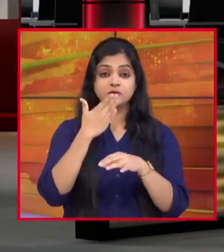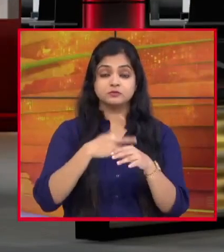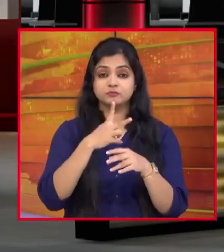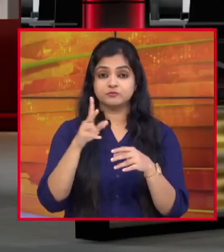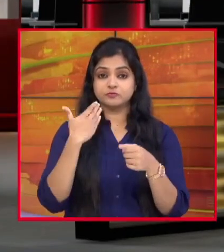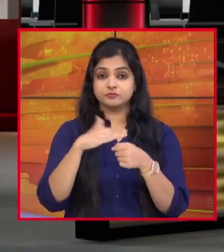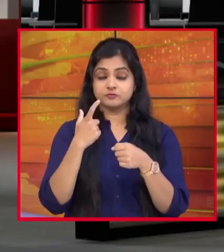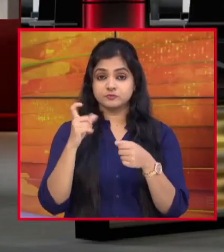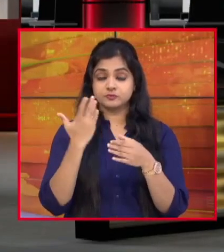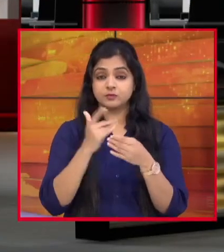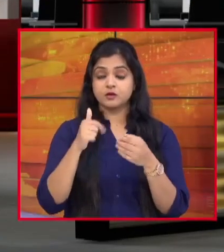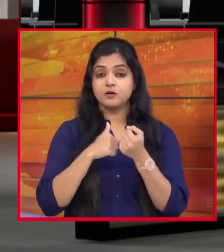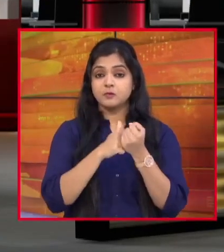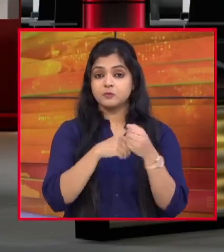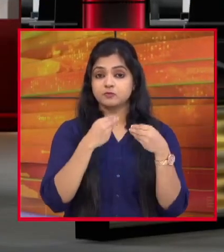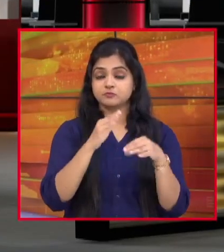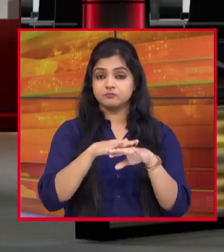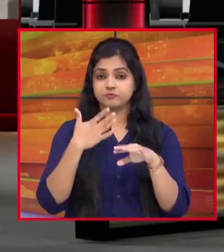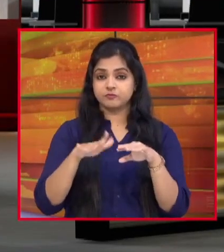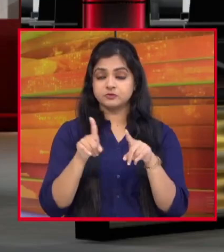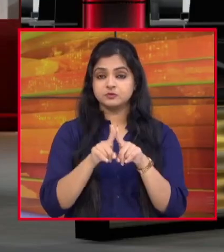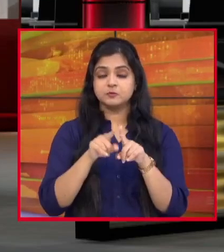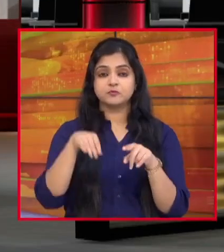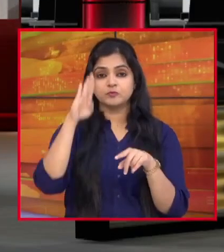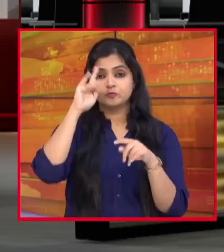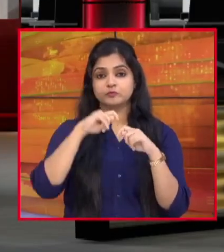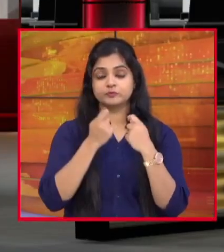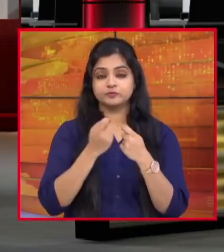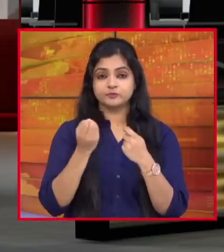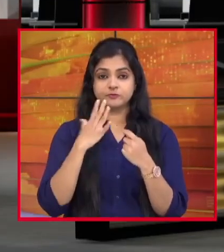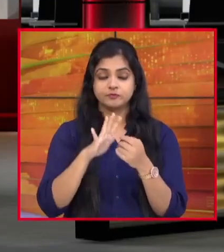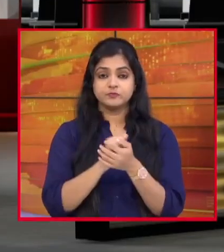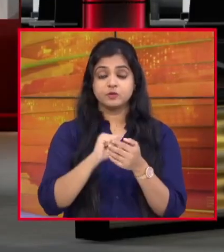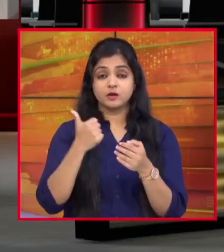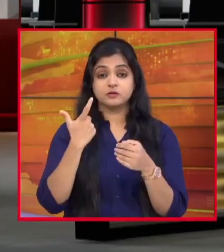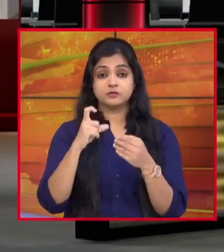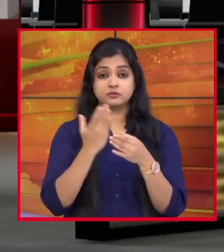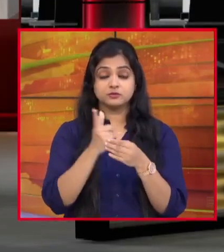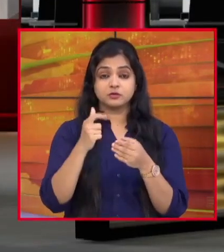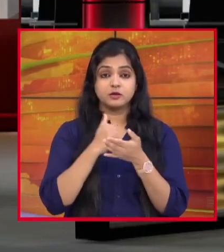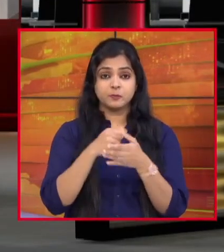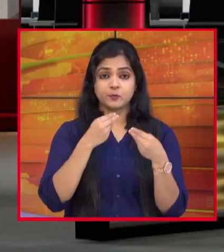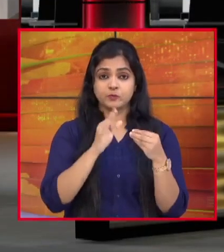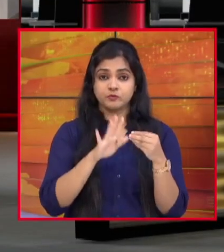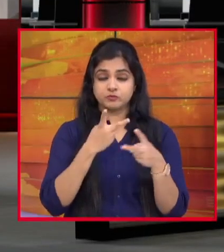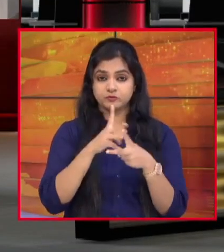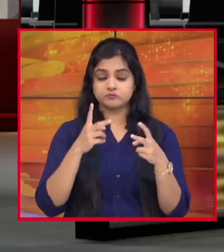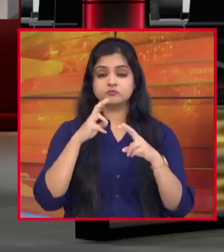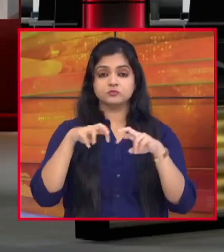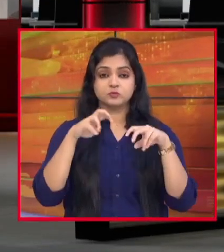വധക്കേസ് പ്രതികൾക്ക് ഇയാൾ സഹായം നൽകിയെന്നും പോലീസ്. പ്രതിയെ വിശദമായി ചോദ്യം ചെയ്തു. ഒപ്പം തന്നെ മറ്റ് ഏതെങ്കിലും കേസുകളിൽ ഇയാൾ സഹായം നൽകിയിട്ടുണ്ടെന്ന് ഉൾപ്പെടെയുള്ള